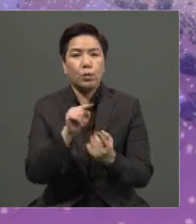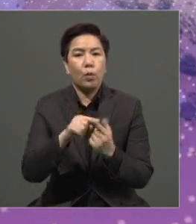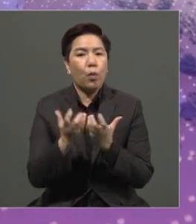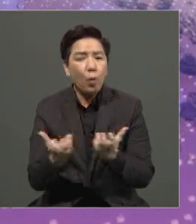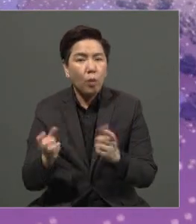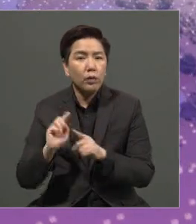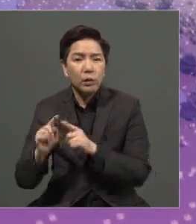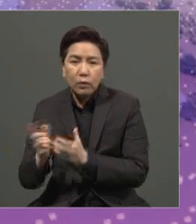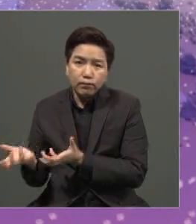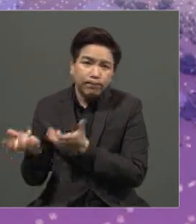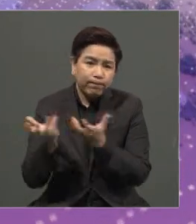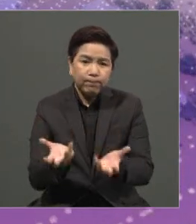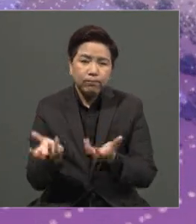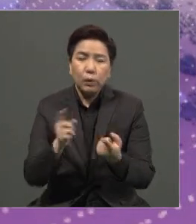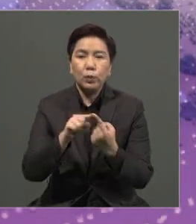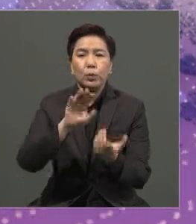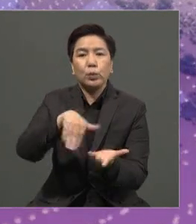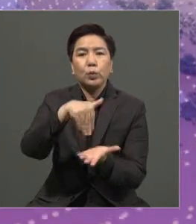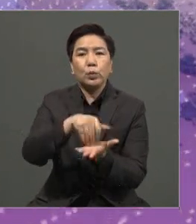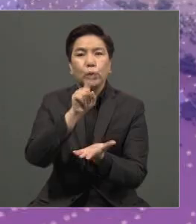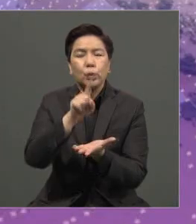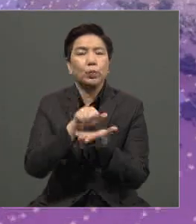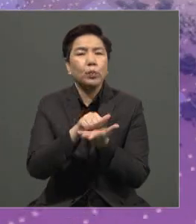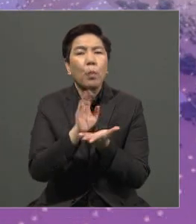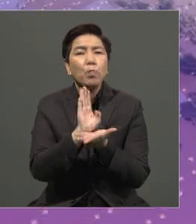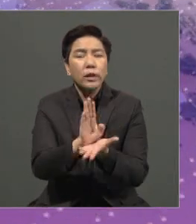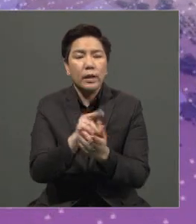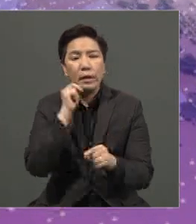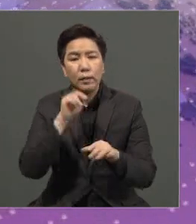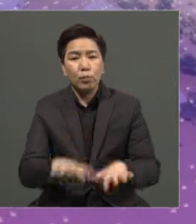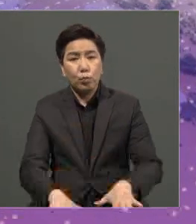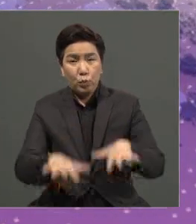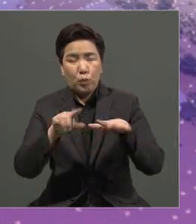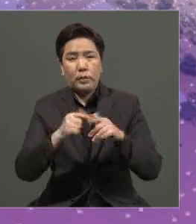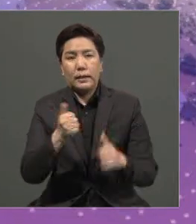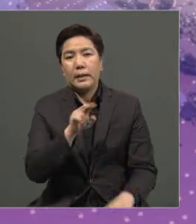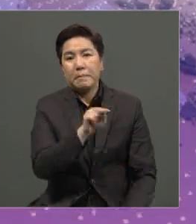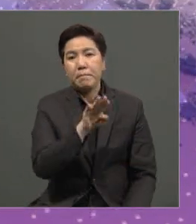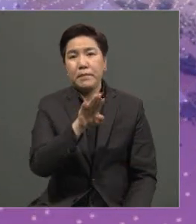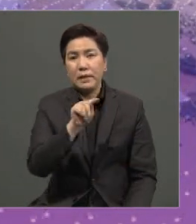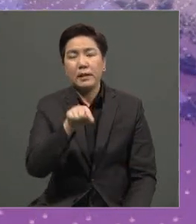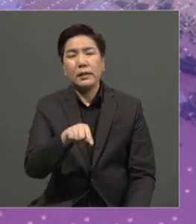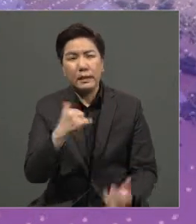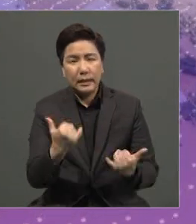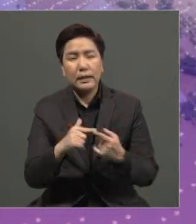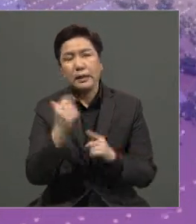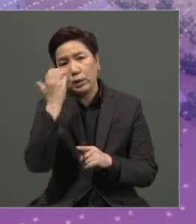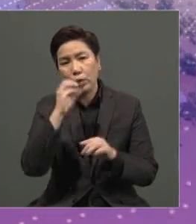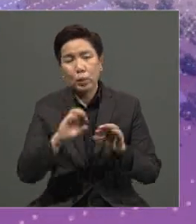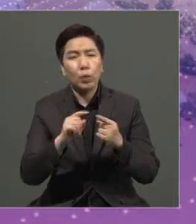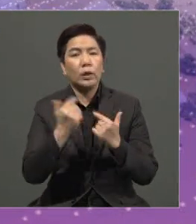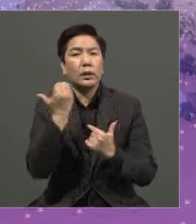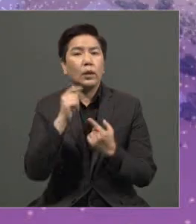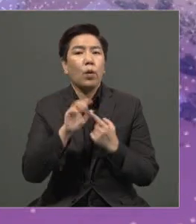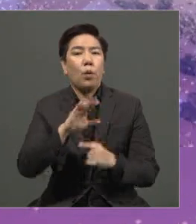สิ่งของมาบริจาคได้ที่ศูนย์รับบริจาคช่วยเหลือผู้ประสบภัยน้ำท่วมที่ NBTของเราเนี่ยนะครับสถานีวิทยุ